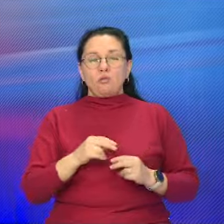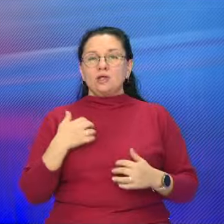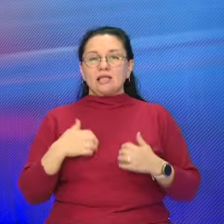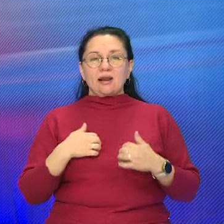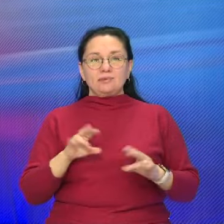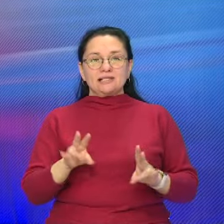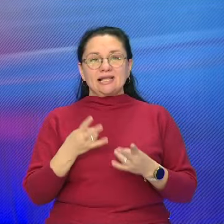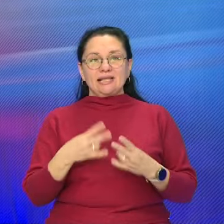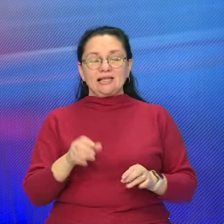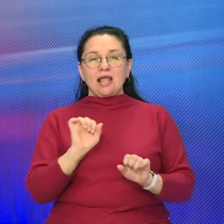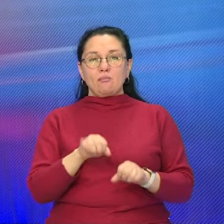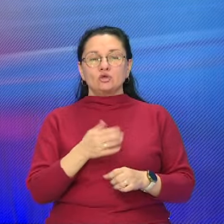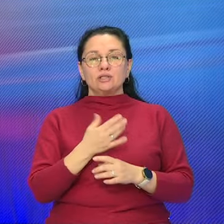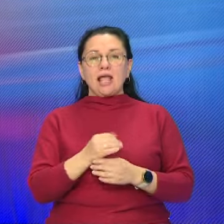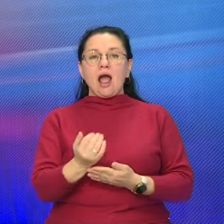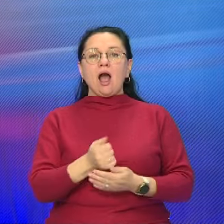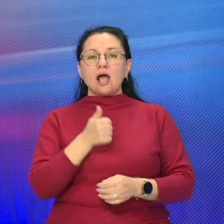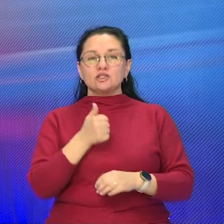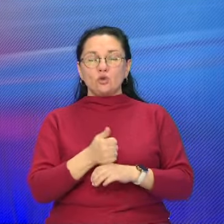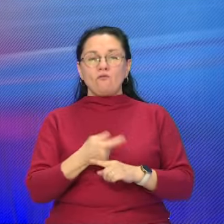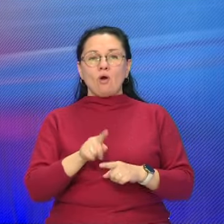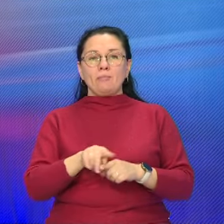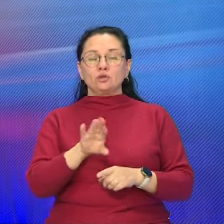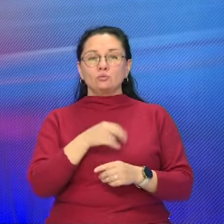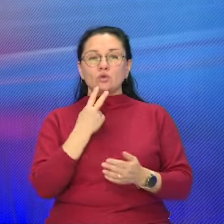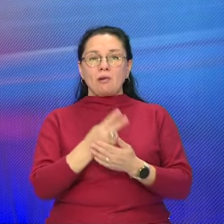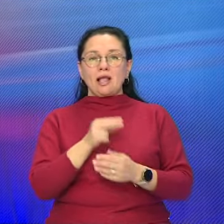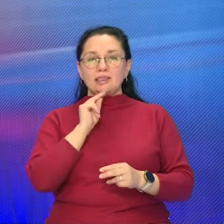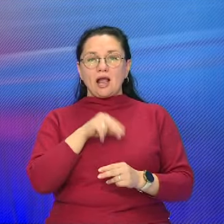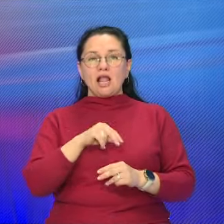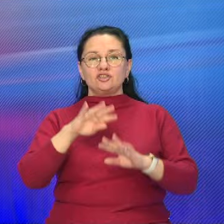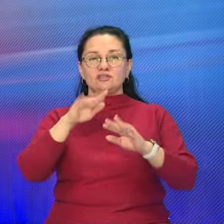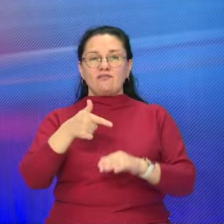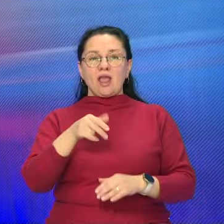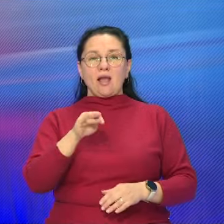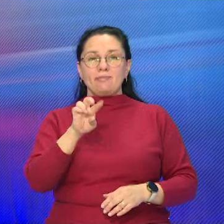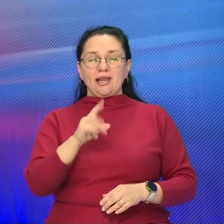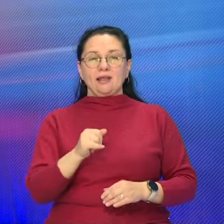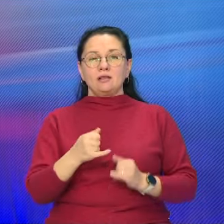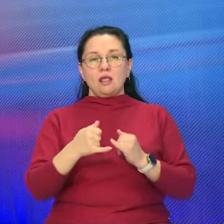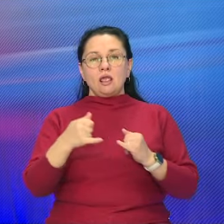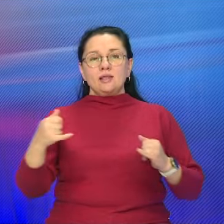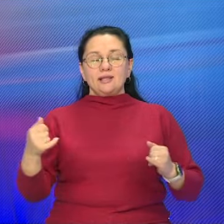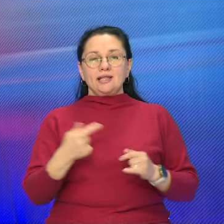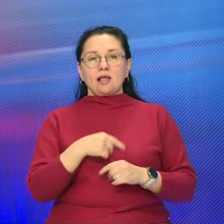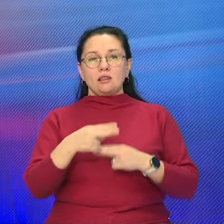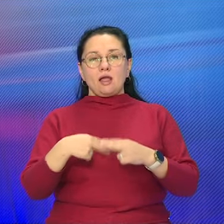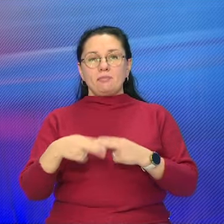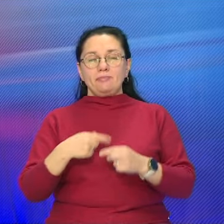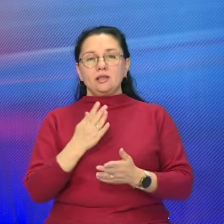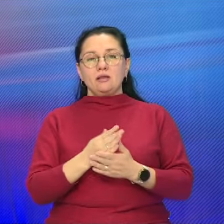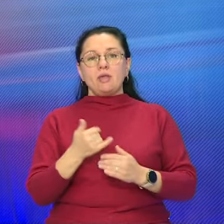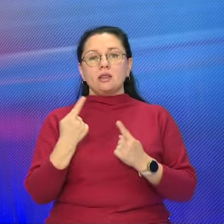корысть. Можно сапсовать основу, что пасля добьется на якости гобелена. Нитка на бобине, она имеет большой